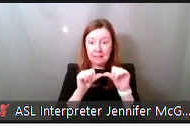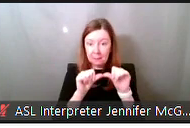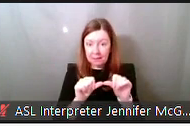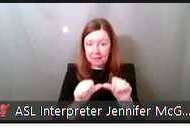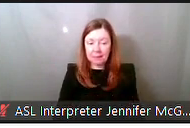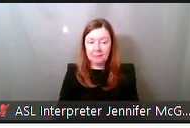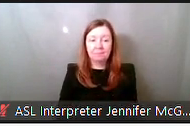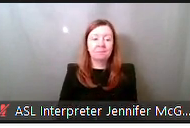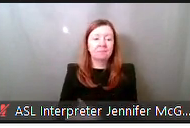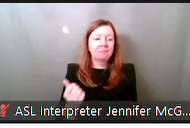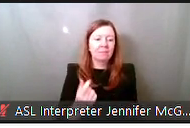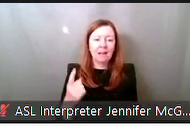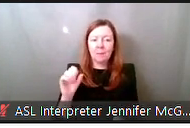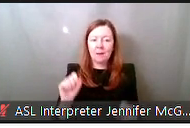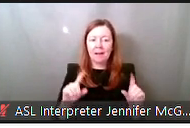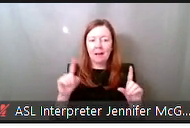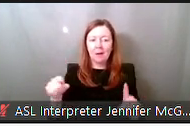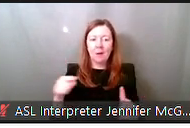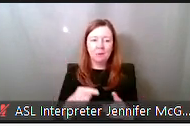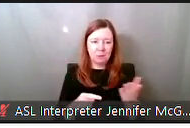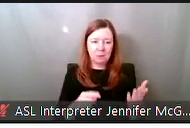我们跟